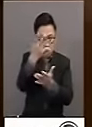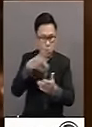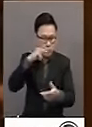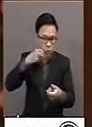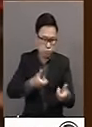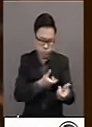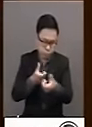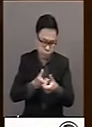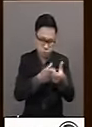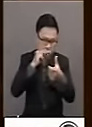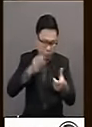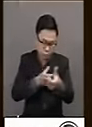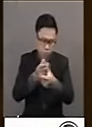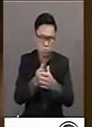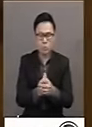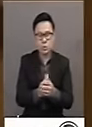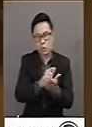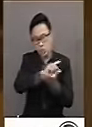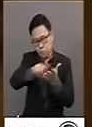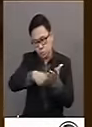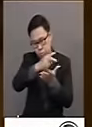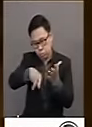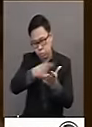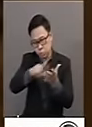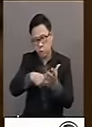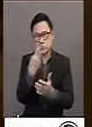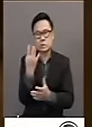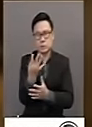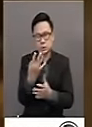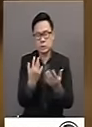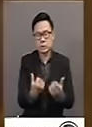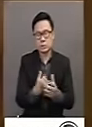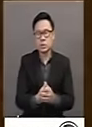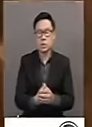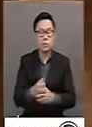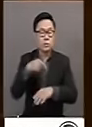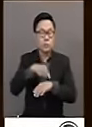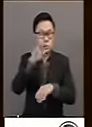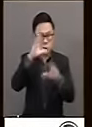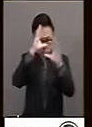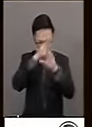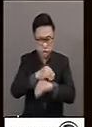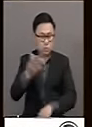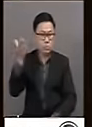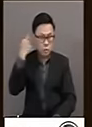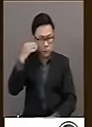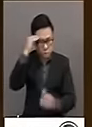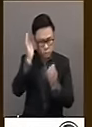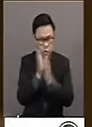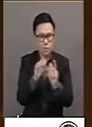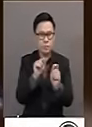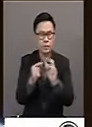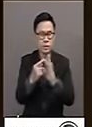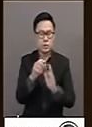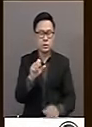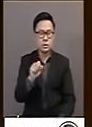ามรายงานบอกว่าช่วงประมาณเที่ยงคืนครึ่งของเมื่อวานนี้นะคะร้อยตำรวจเอกสุรชัยจรัสรำพนักงานสอบสวนสภ.เสริงส